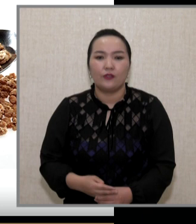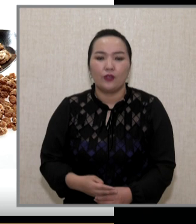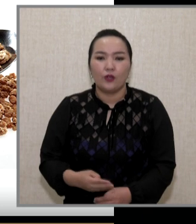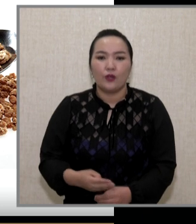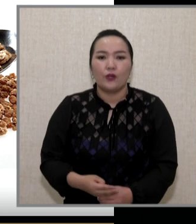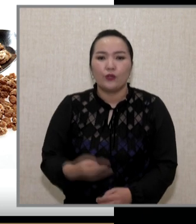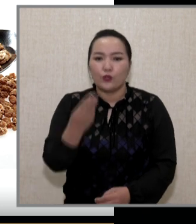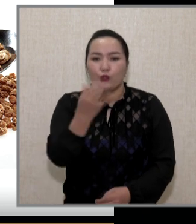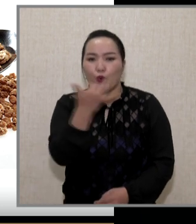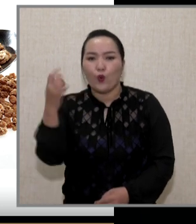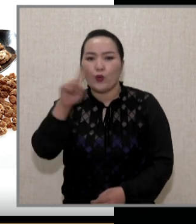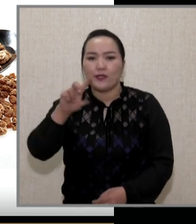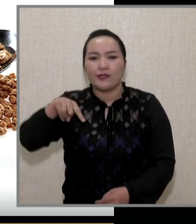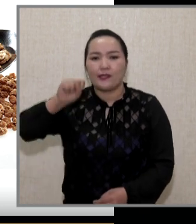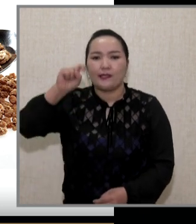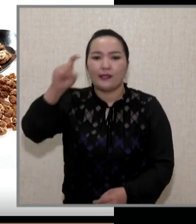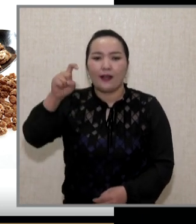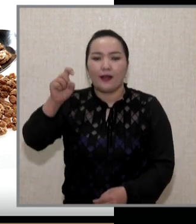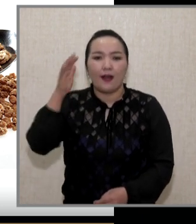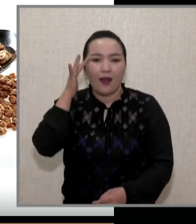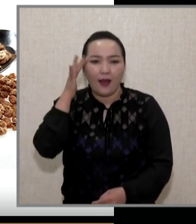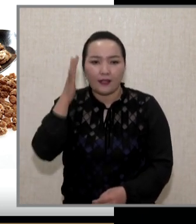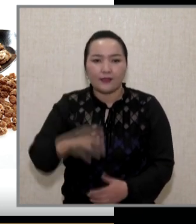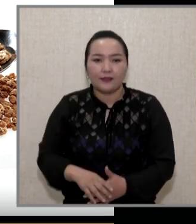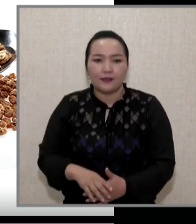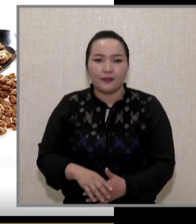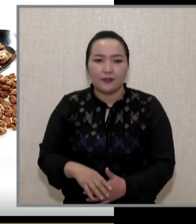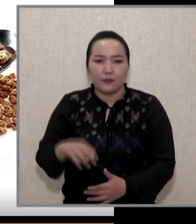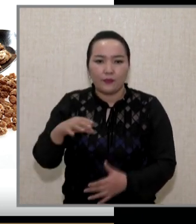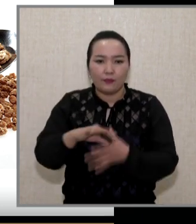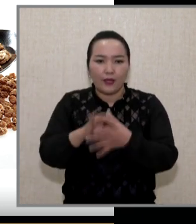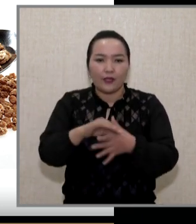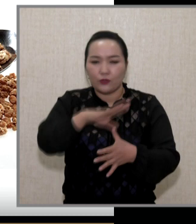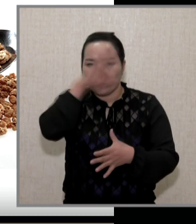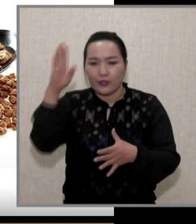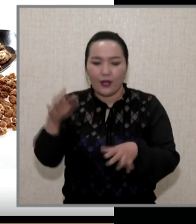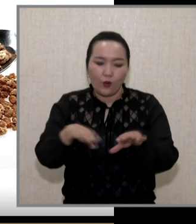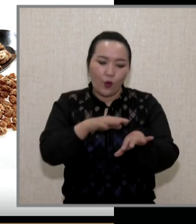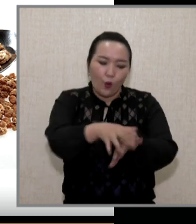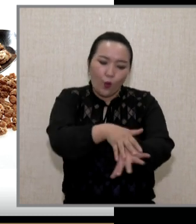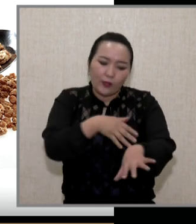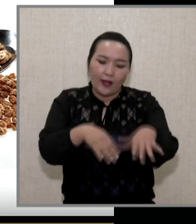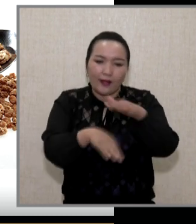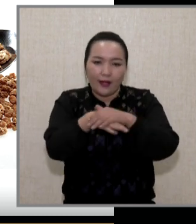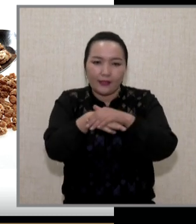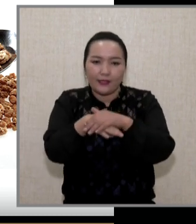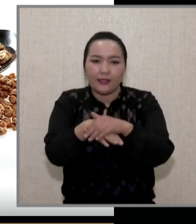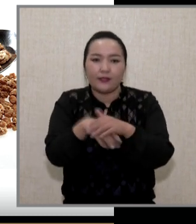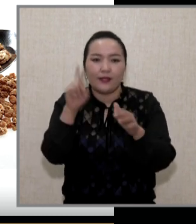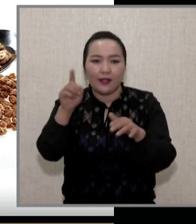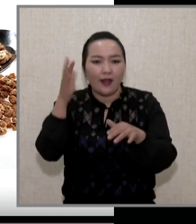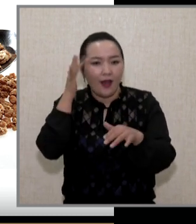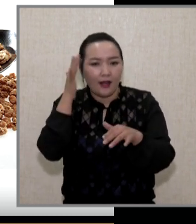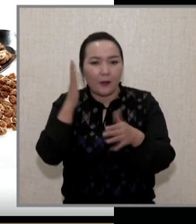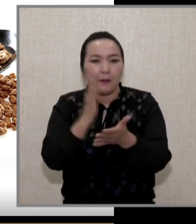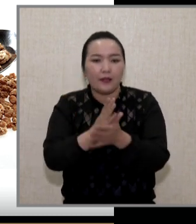удаан хадгалах зорилттой юм арга бол шуудлах арга байдаг. За суужлах арга маань махыг дулаанд удаан хадгалах аргын нэг хэлбэр байдаг